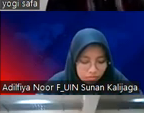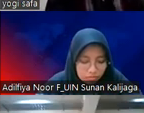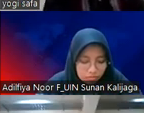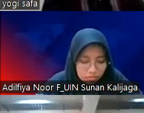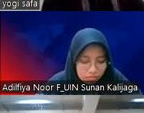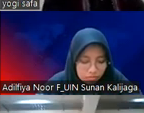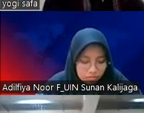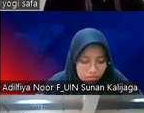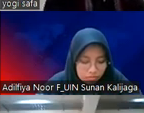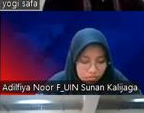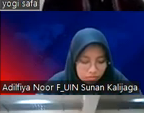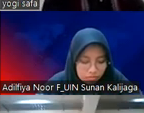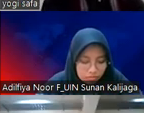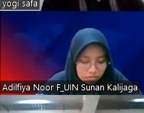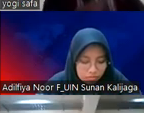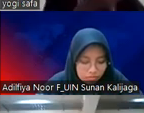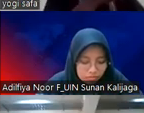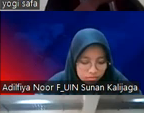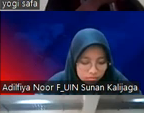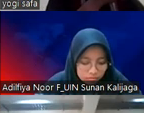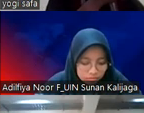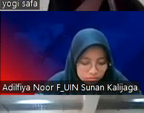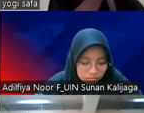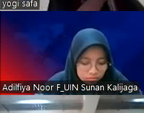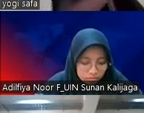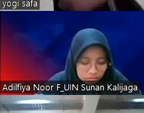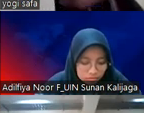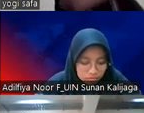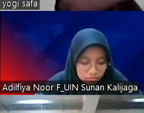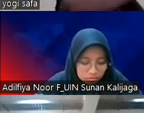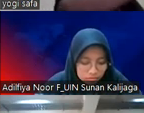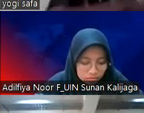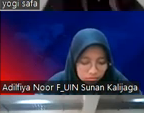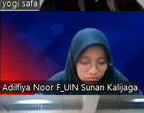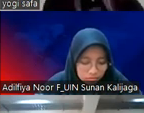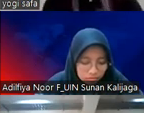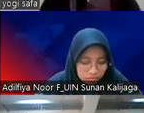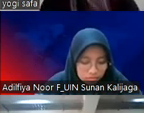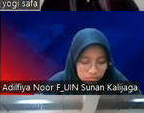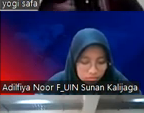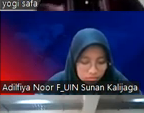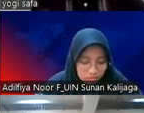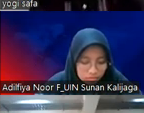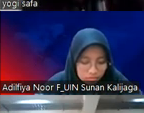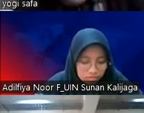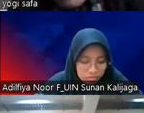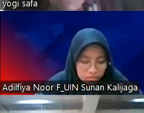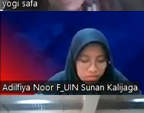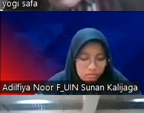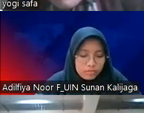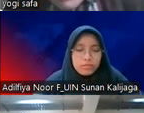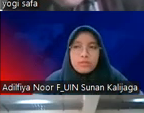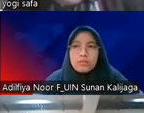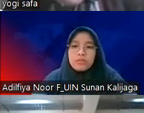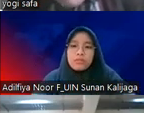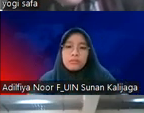folder di bagian atas ya jadi fungsinya folder itu kalau temen-temen sudah melakukan pilih secara bertahap dan